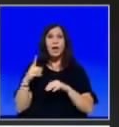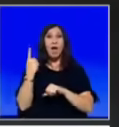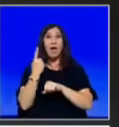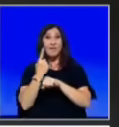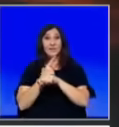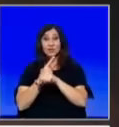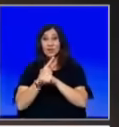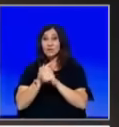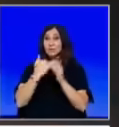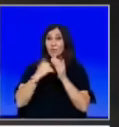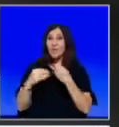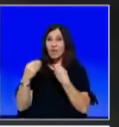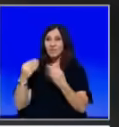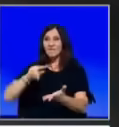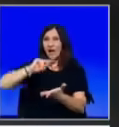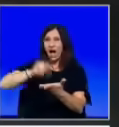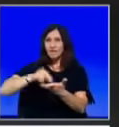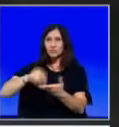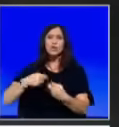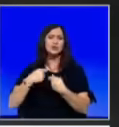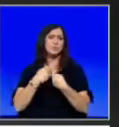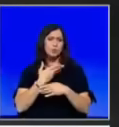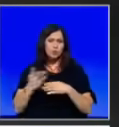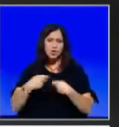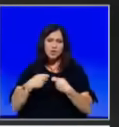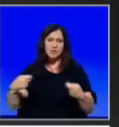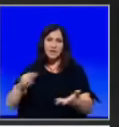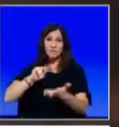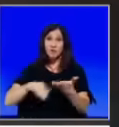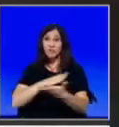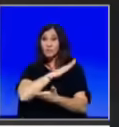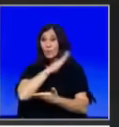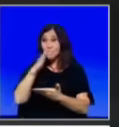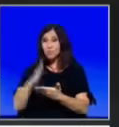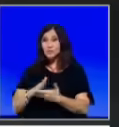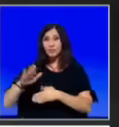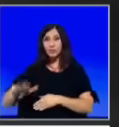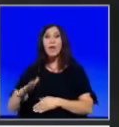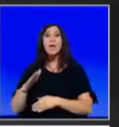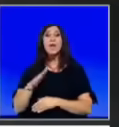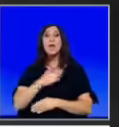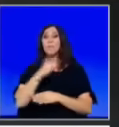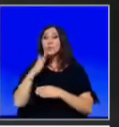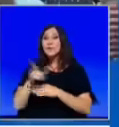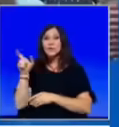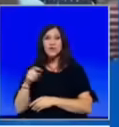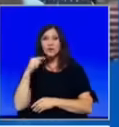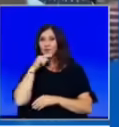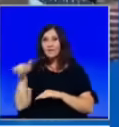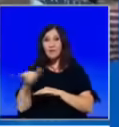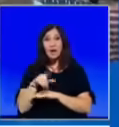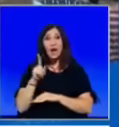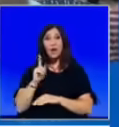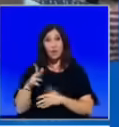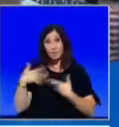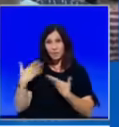и половина дава автографи и ще раздава автографи до последното дете и последния жител на Червен бряг, който му ги